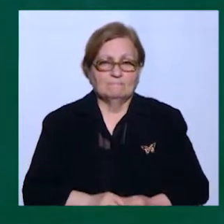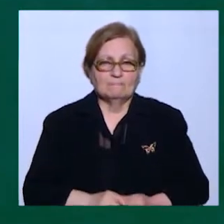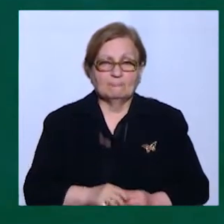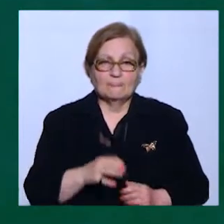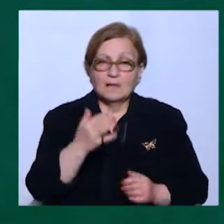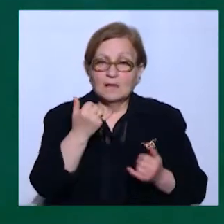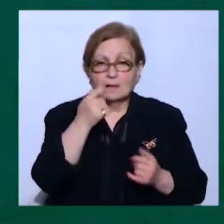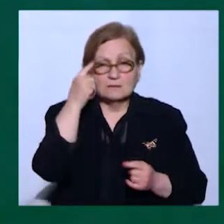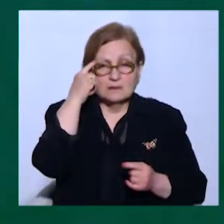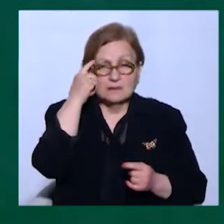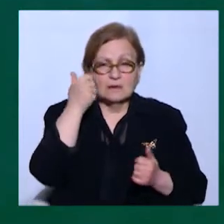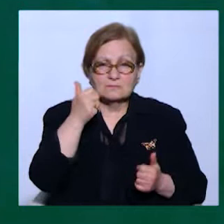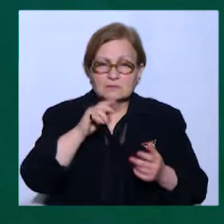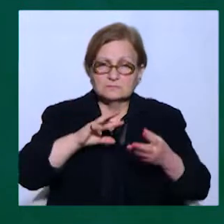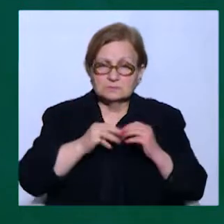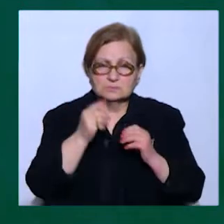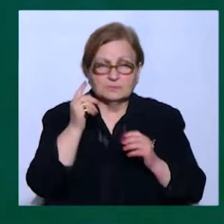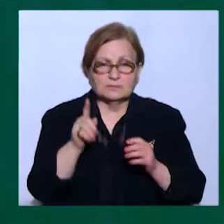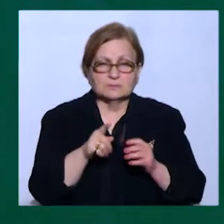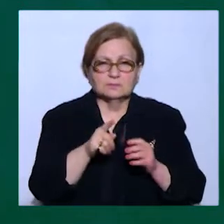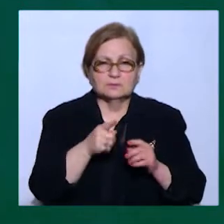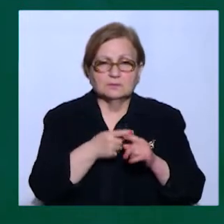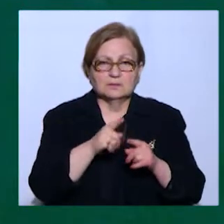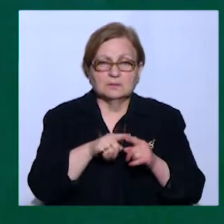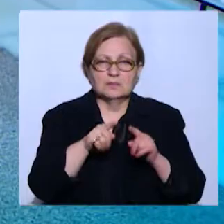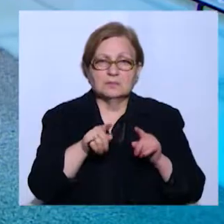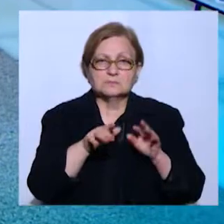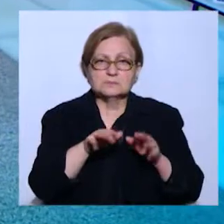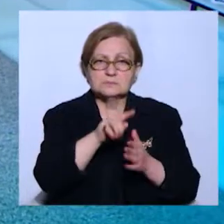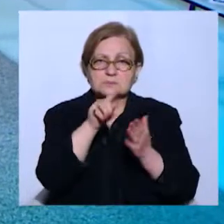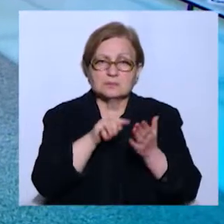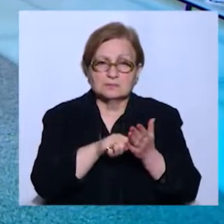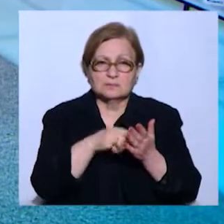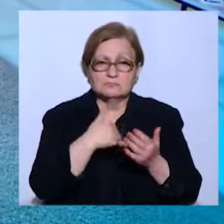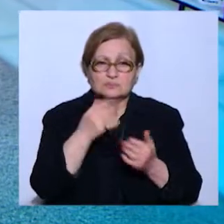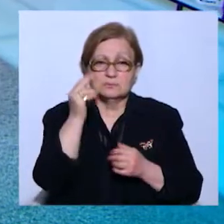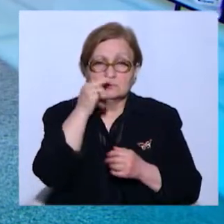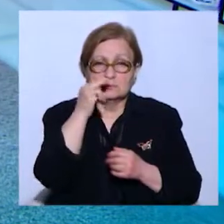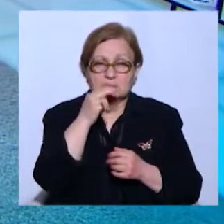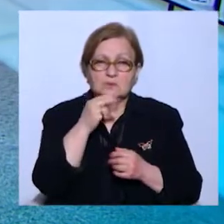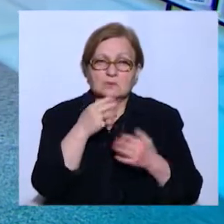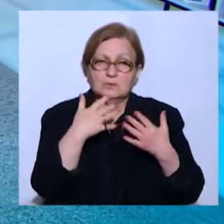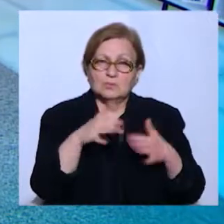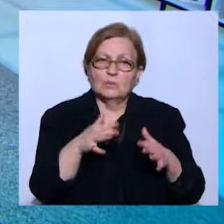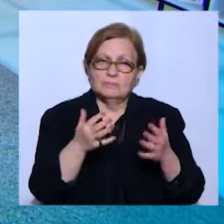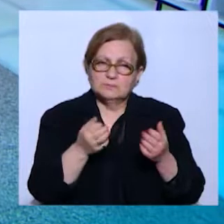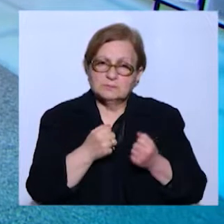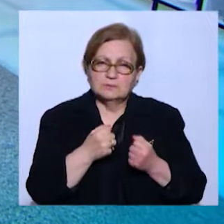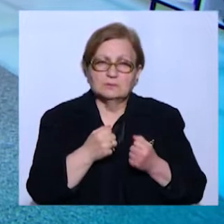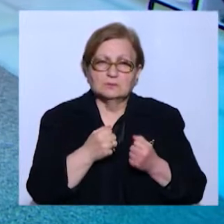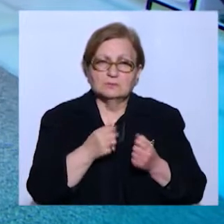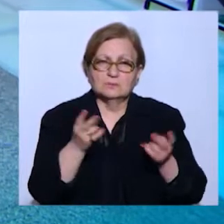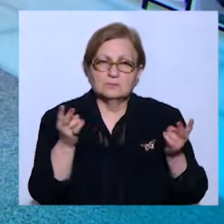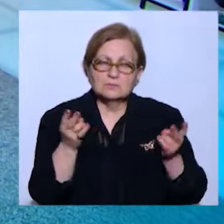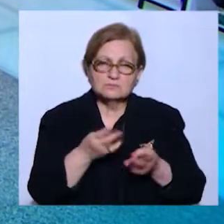გავიანალიზოთ, გავაანალიზოთ ეს, რომ აი ეს საკითხები, რასაც ჩვენ სწავლობთ, მისაღებია, ოღონდ საჭირო